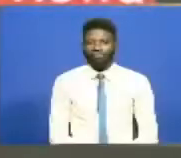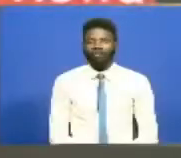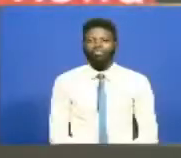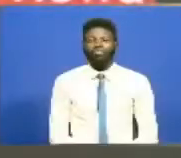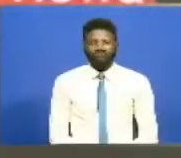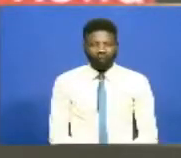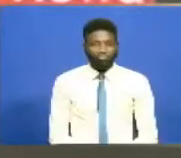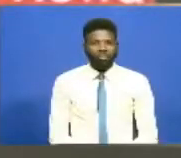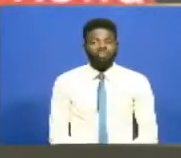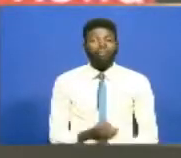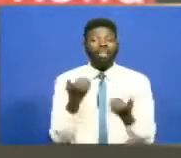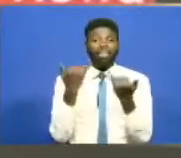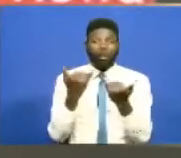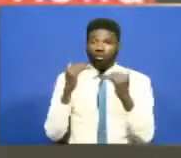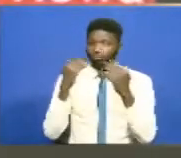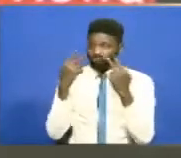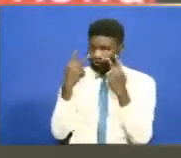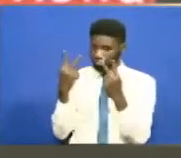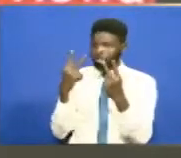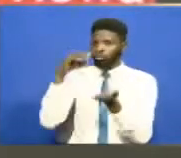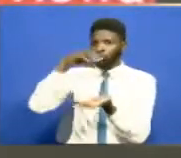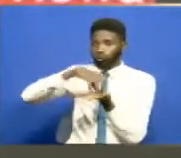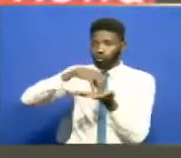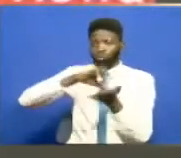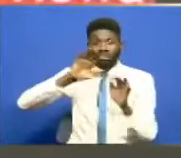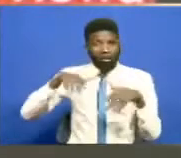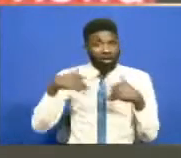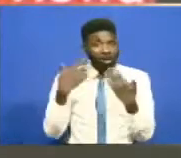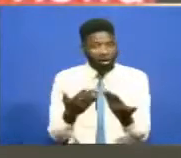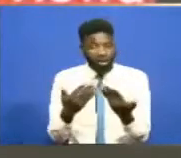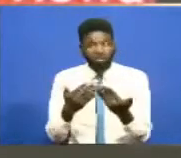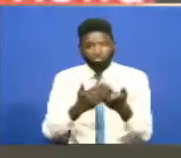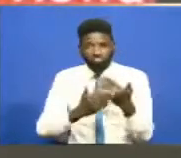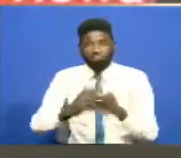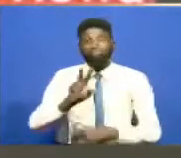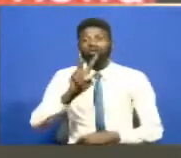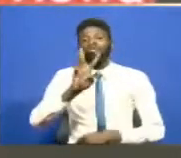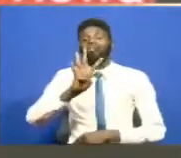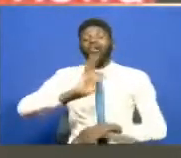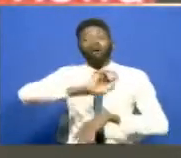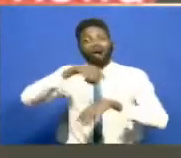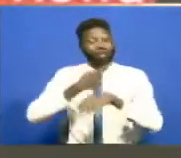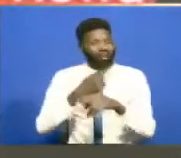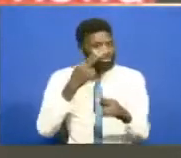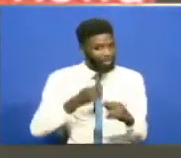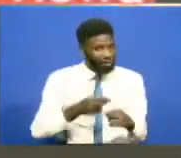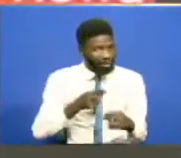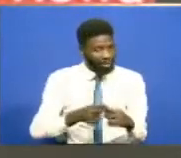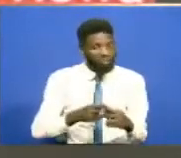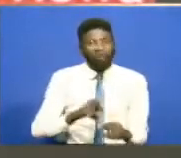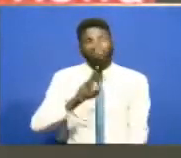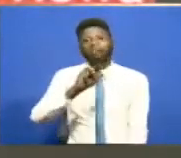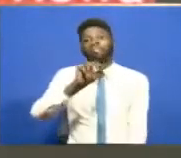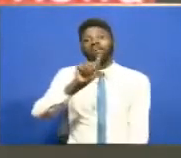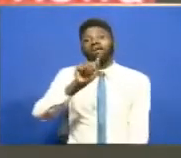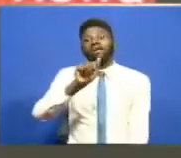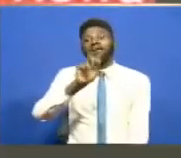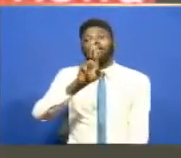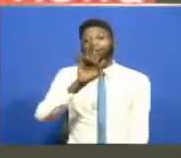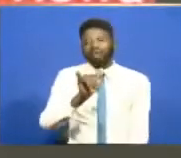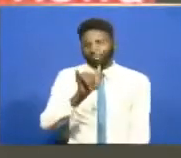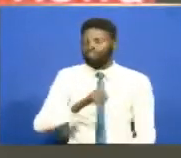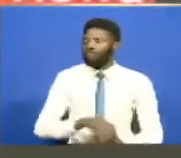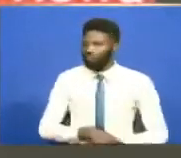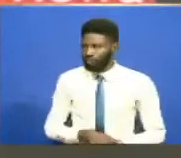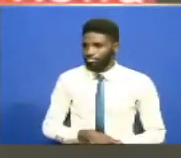Moja kwa moja tuangazie hali itakavyokuwa katika saa 24 zijazo. Kwa majina naitwa Marie Yambo na ni usiku